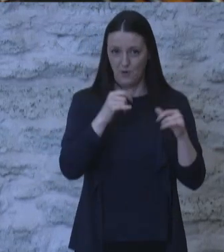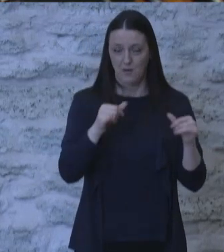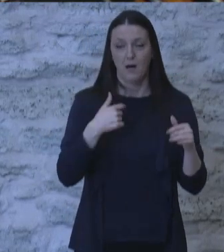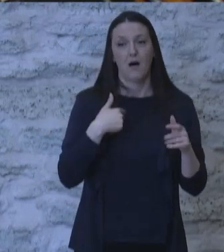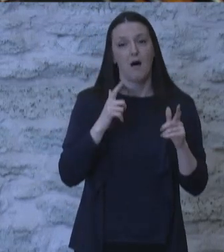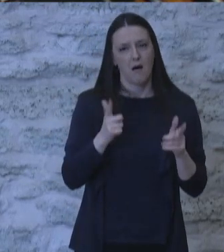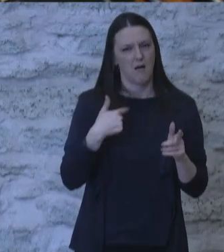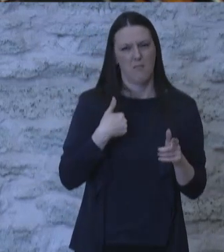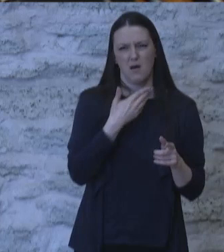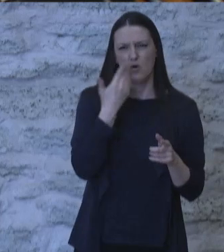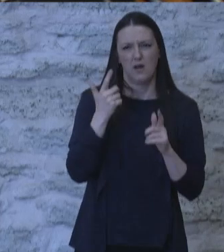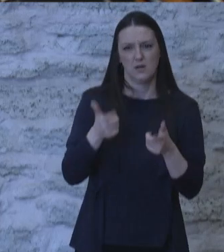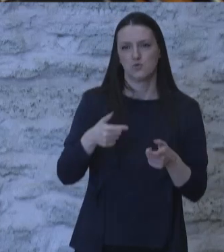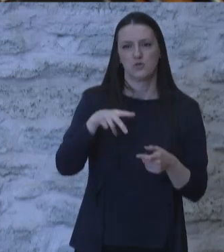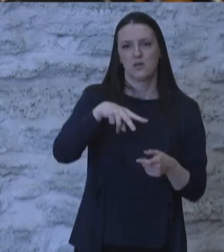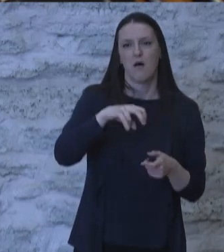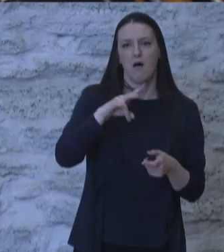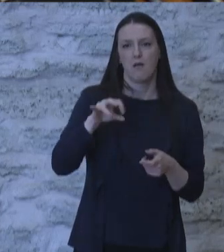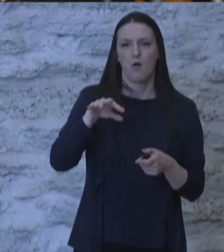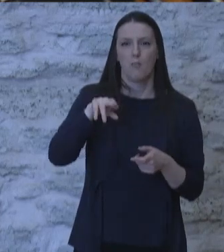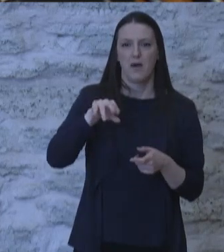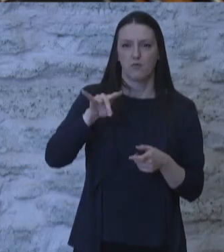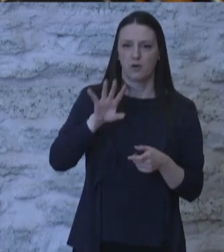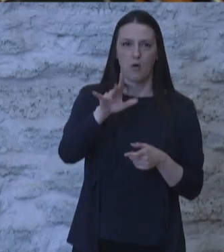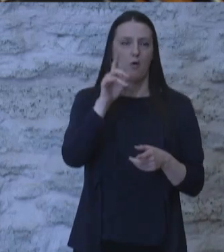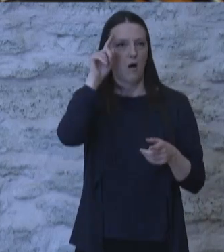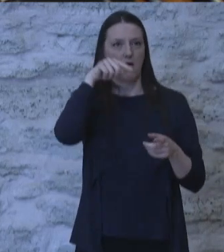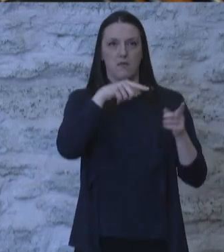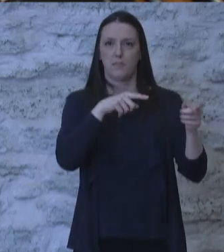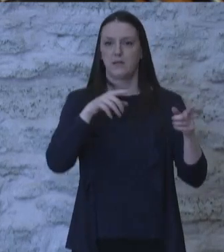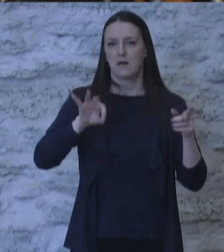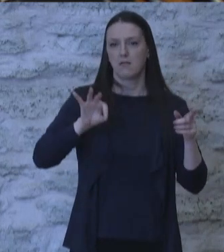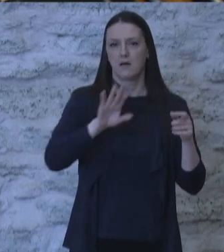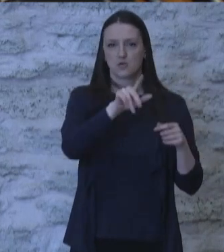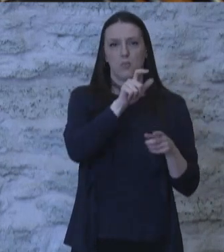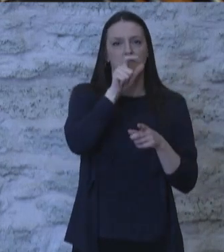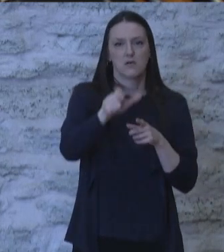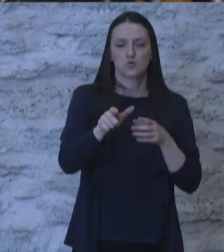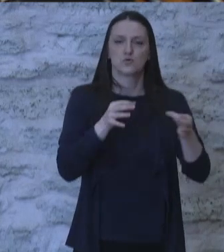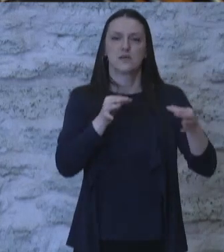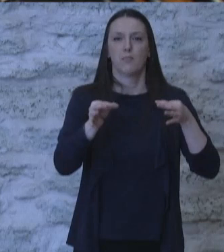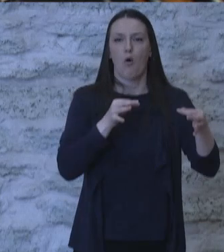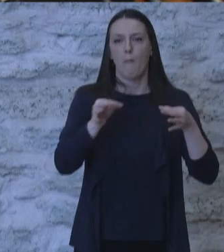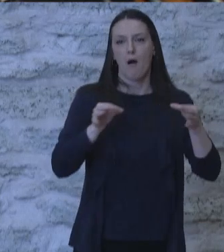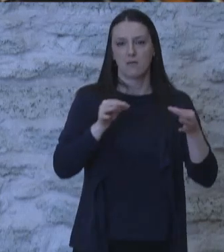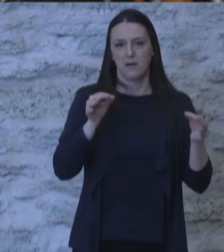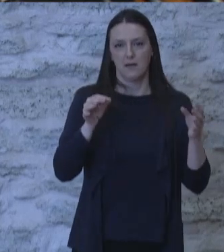nõus Anno Pähkori, kus ütleb, et te vastused on diplomaatilised. Te ikkagi eelkõige